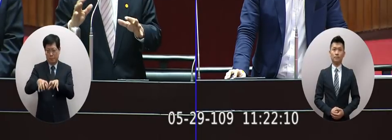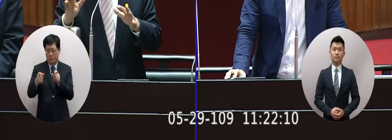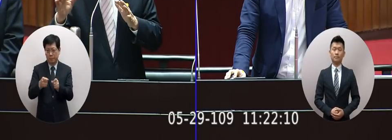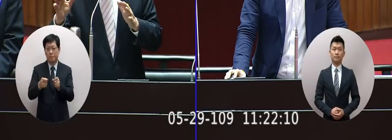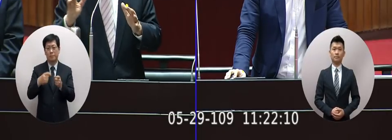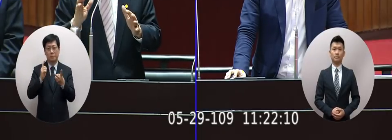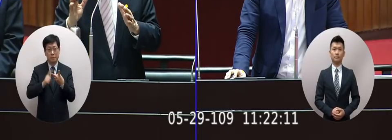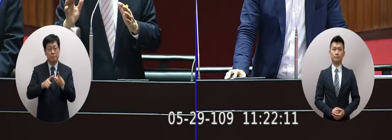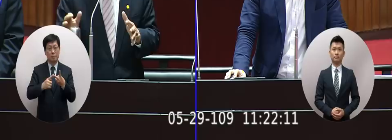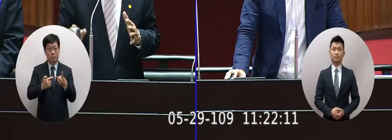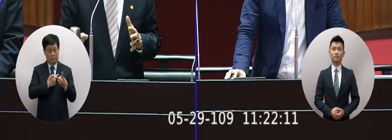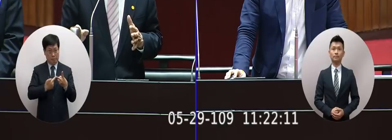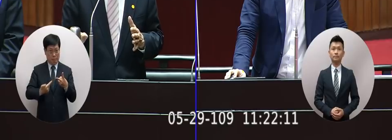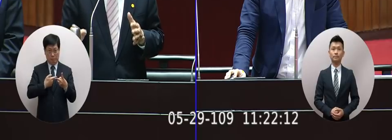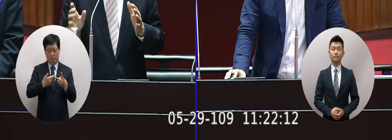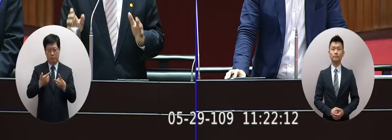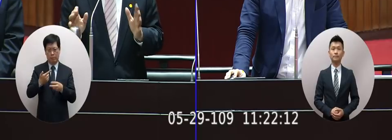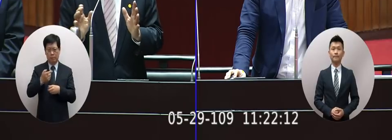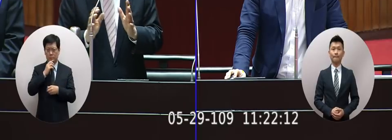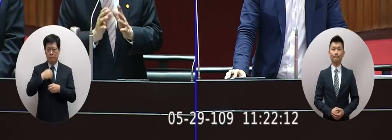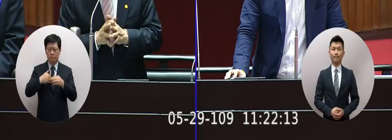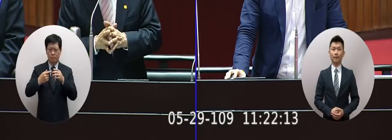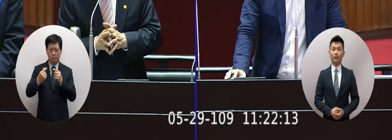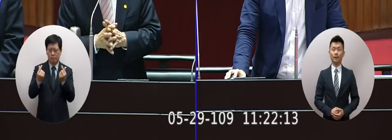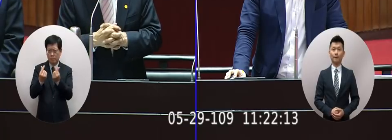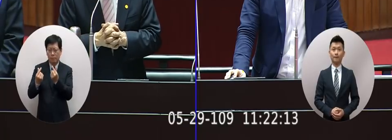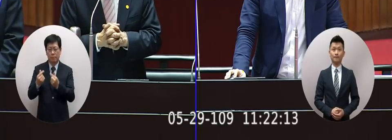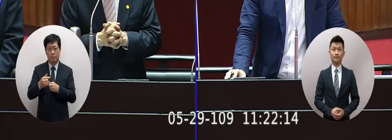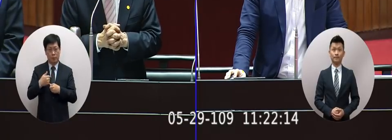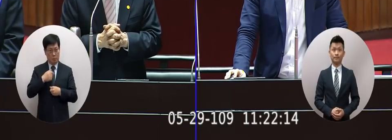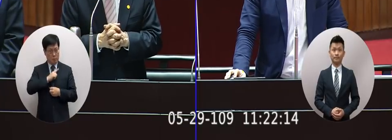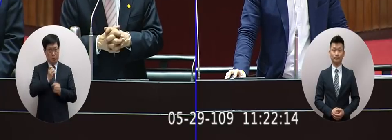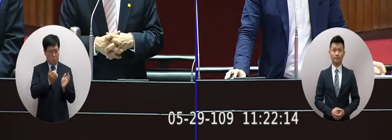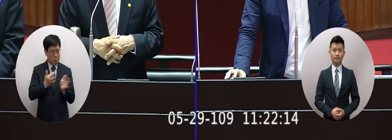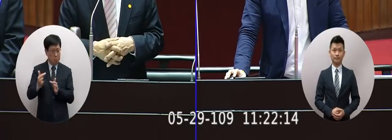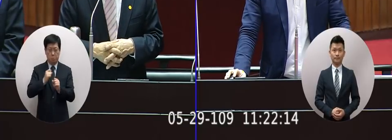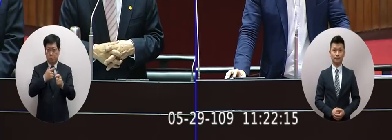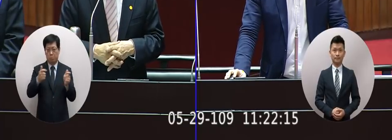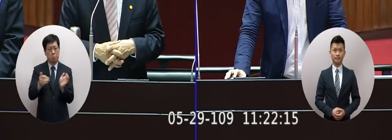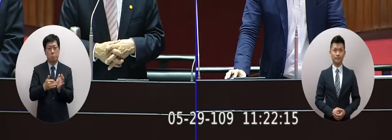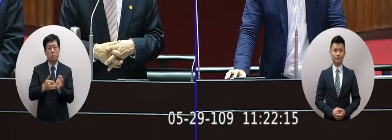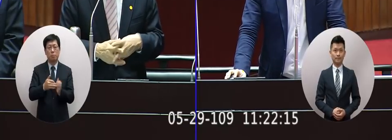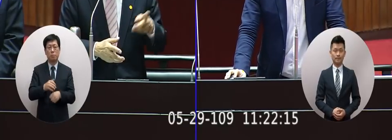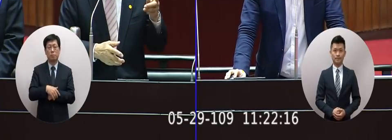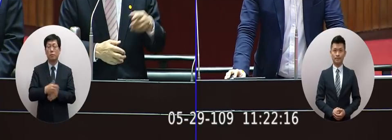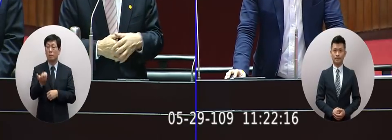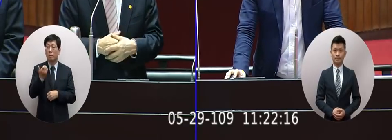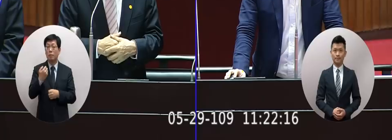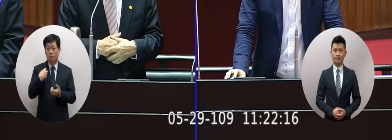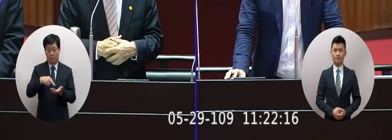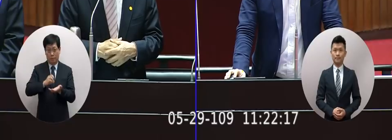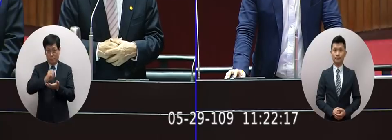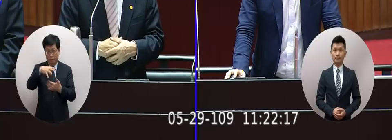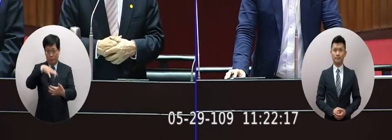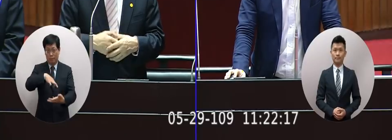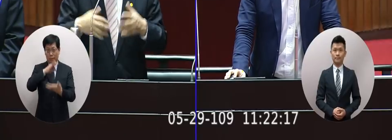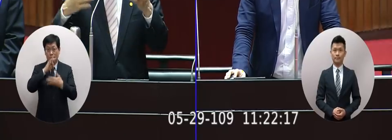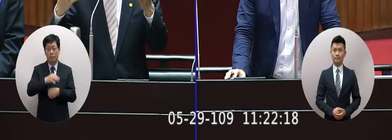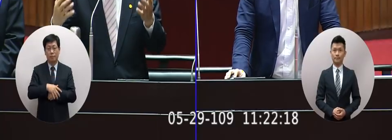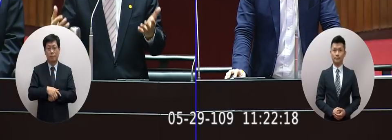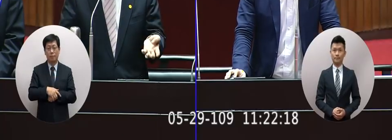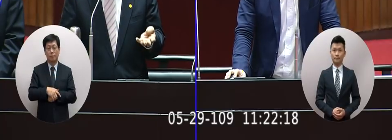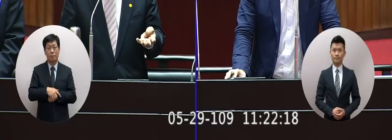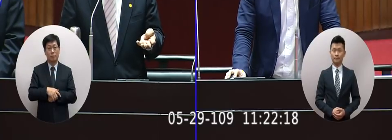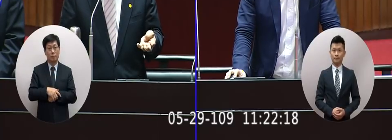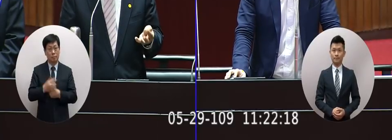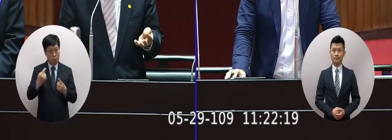而且上界相近，所以咱有做各种准备。 阿杜教外报告内面毛讲，